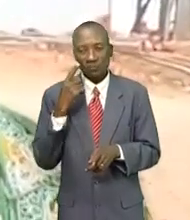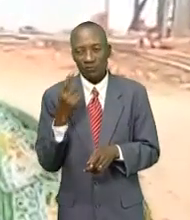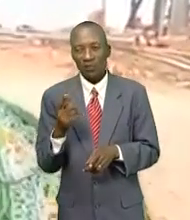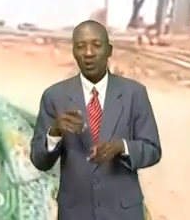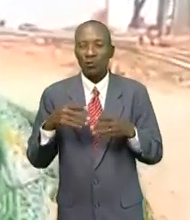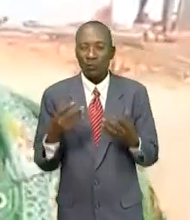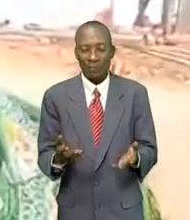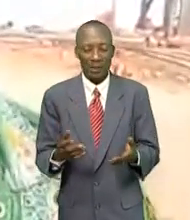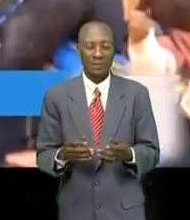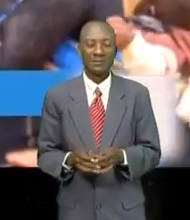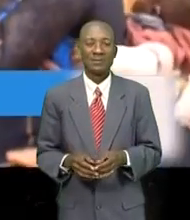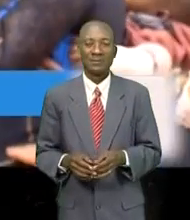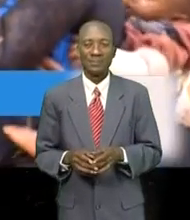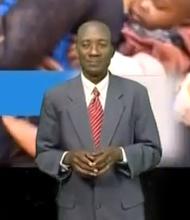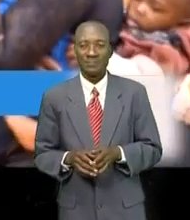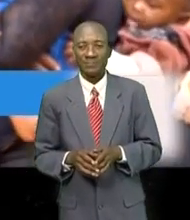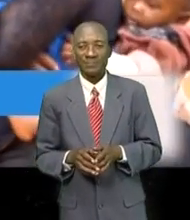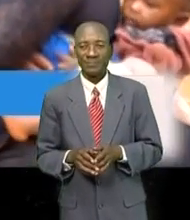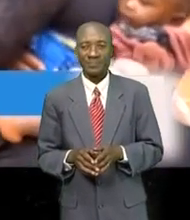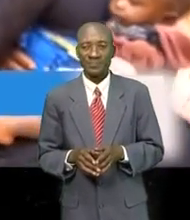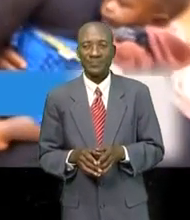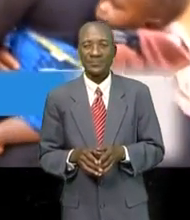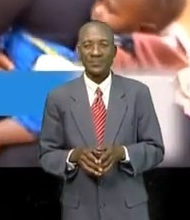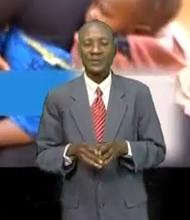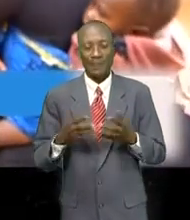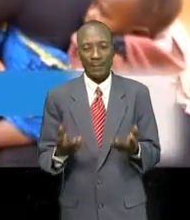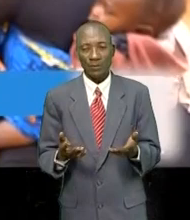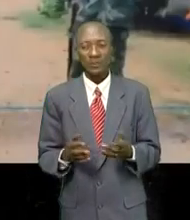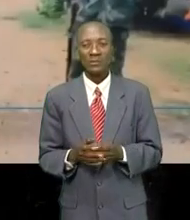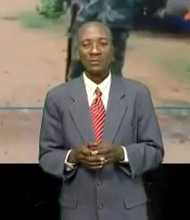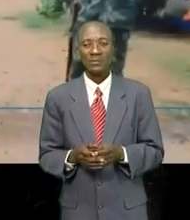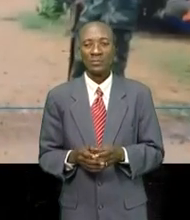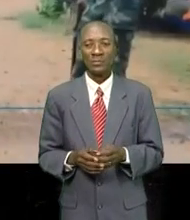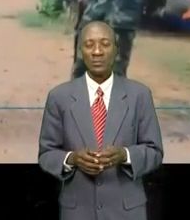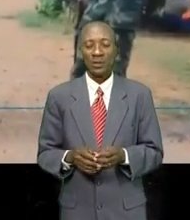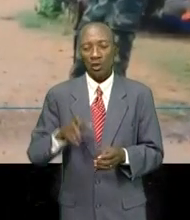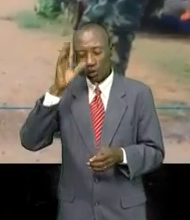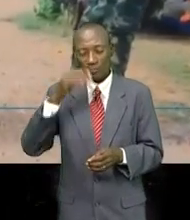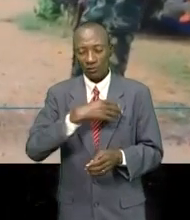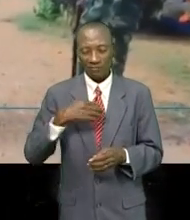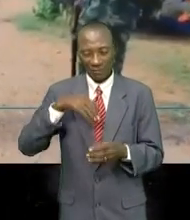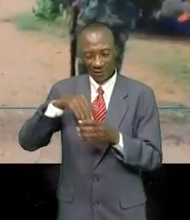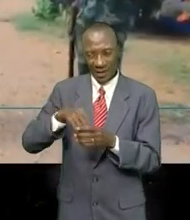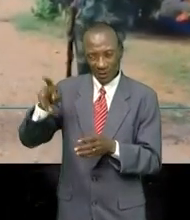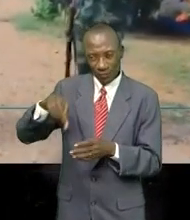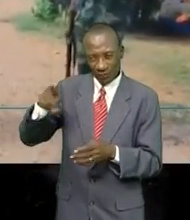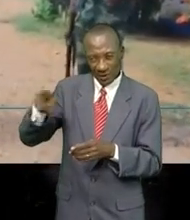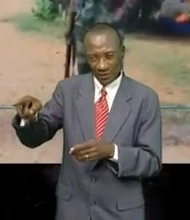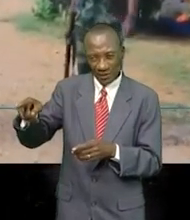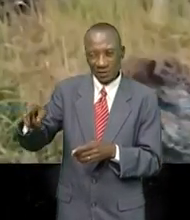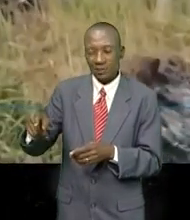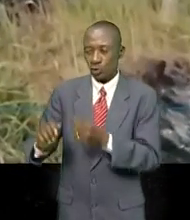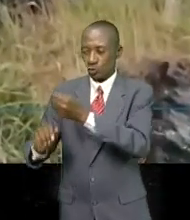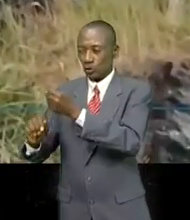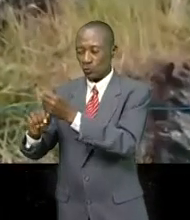République démocratique du Congo. Aux filles et fils égarés de ces deux provinces, ils sont appelés à se désolidariser des groupes armés et revenir à la